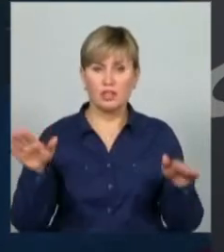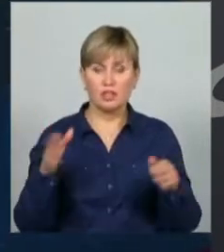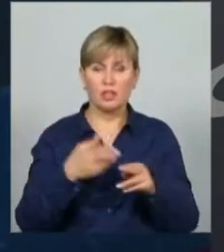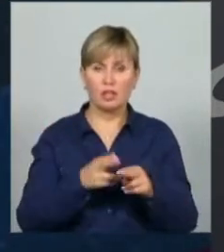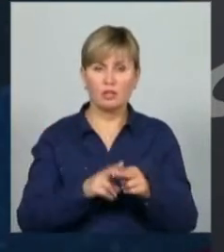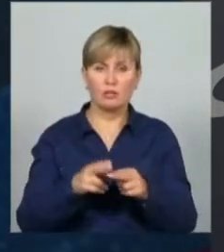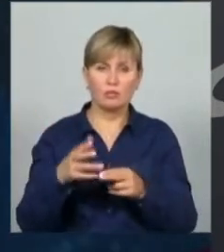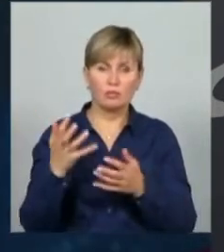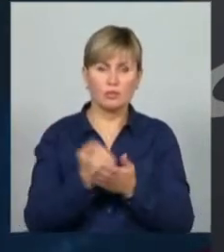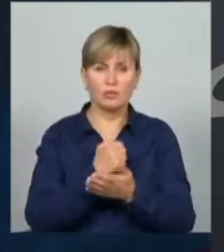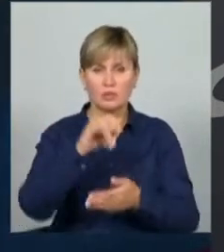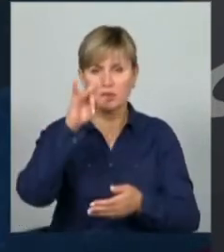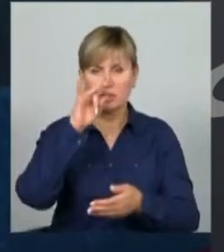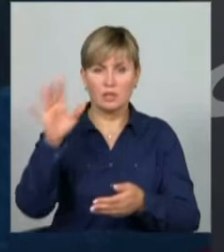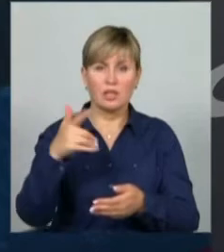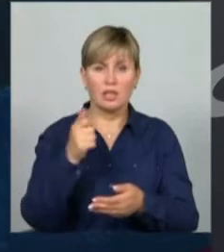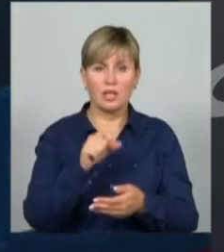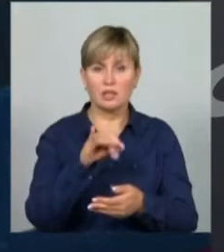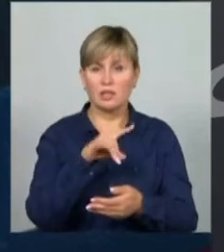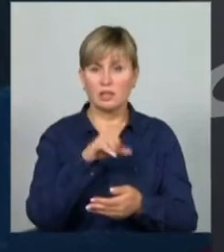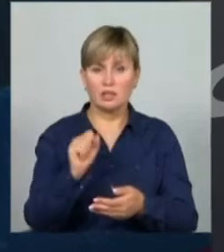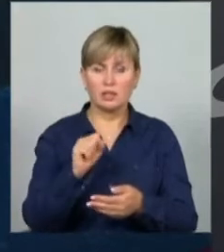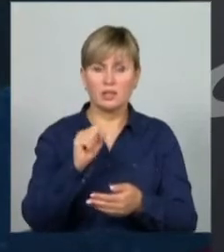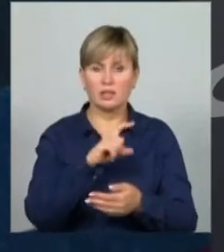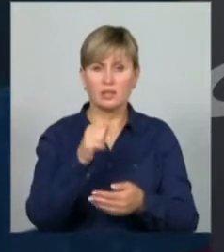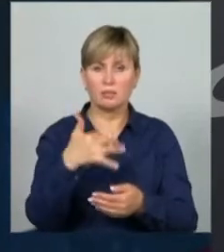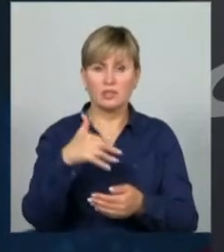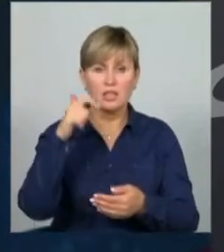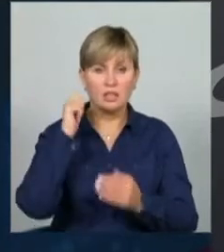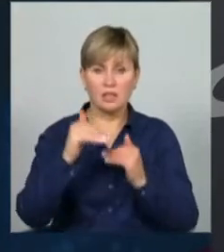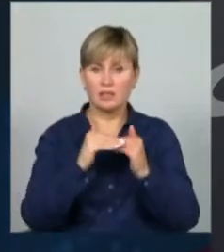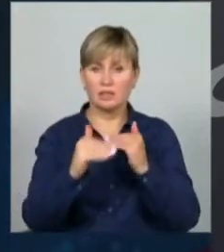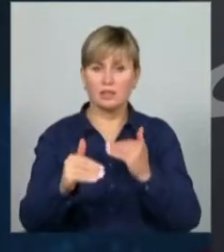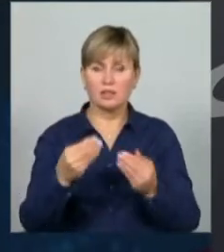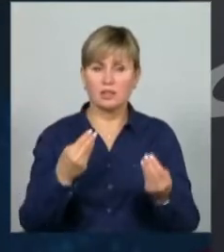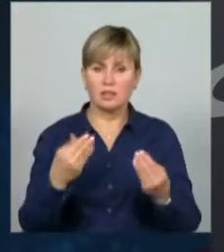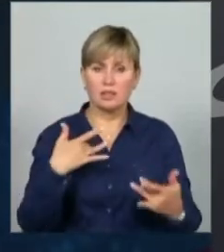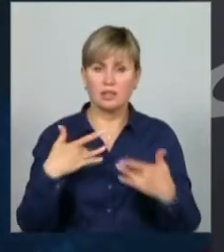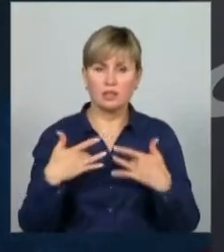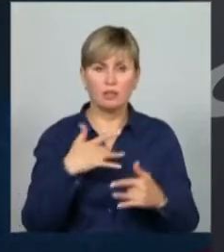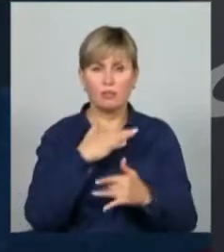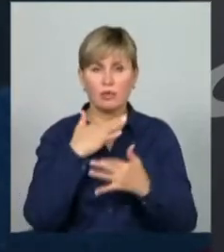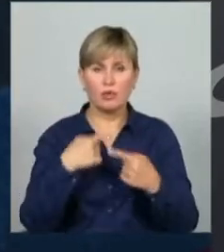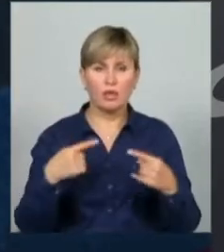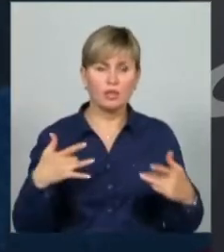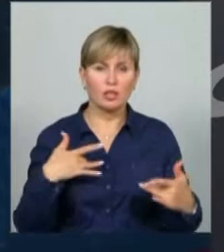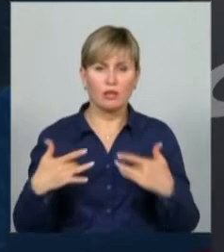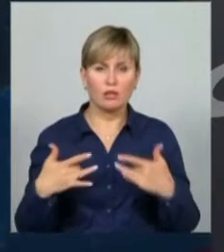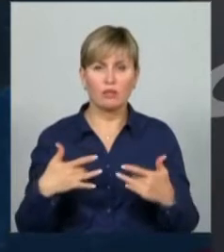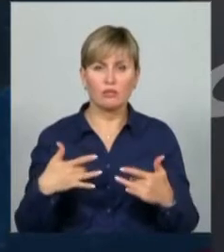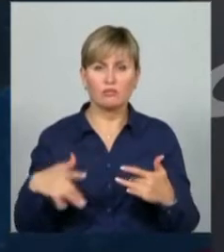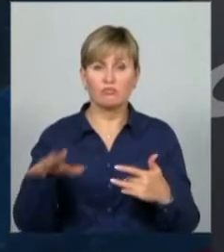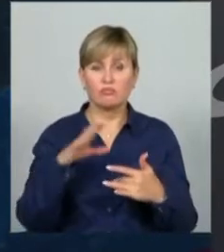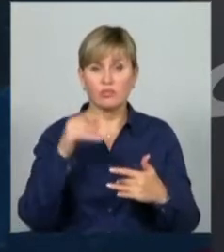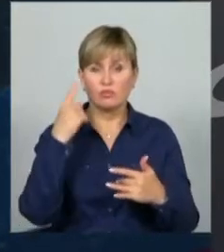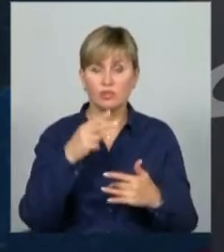актрисе огромную славу, Газиза Абдинабиева за полвека работы на сцене сыграла множество прекрасных ролей. Коллеги по